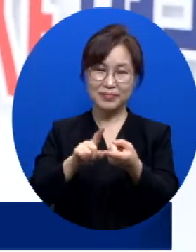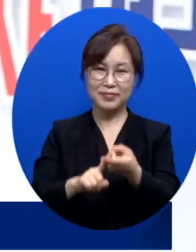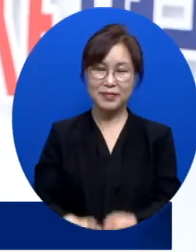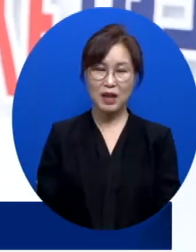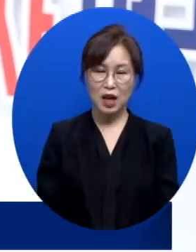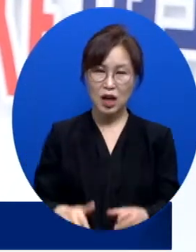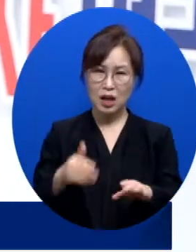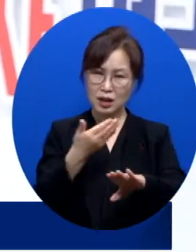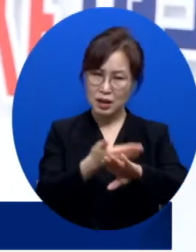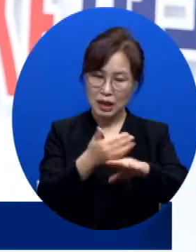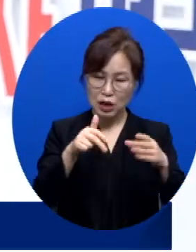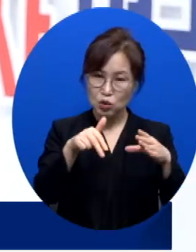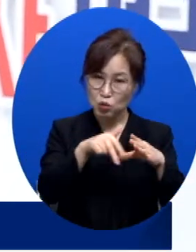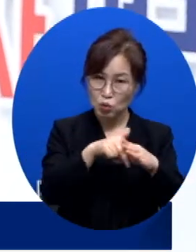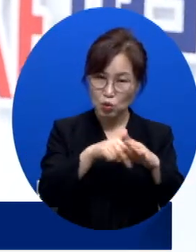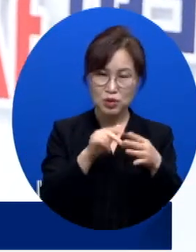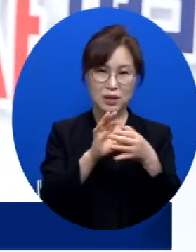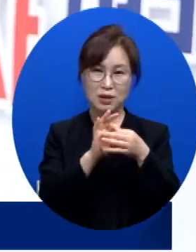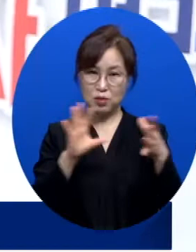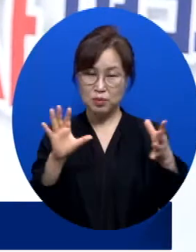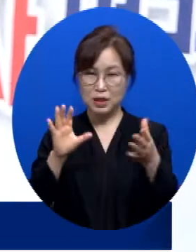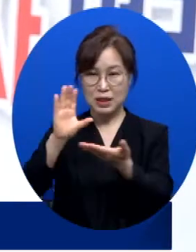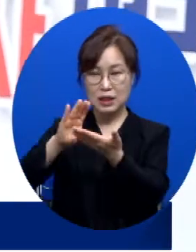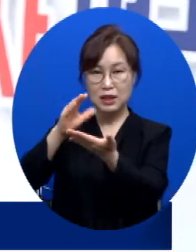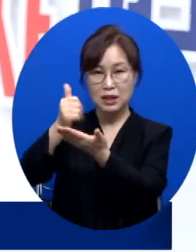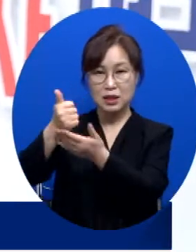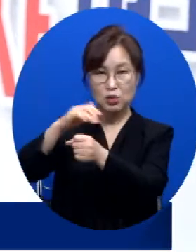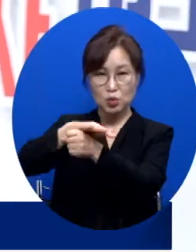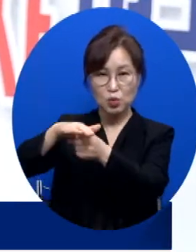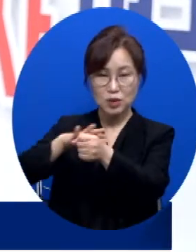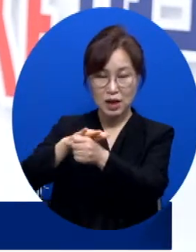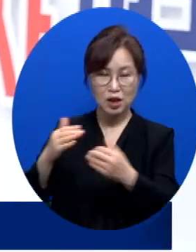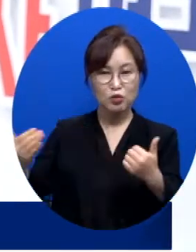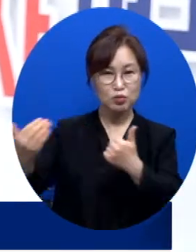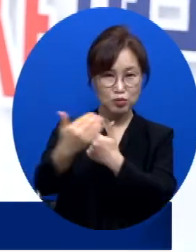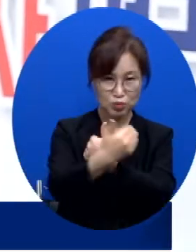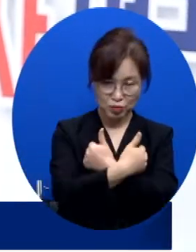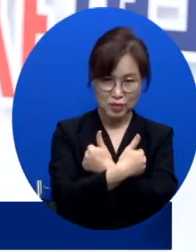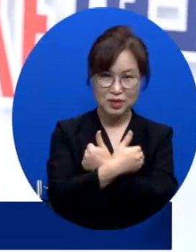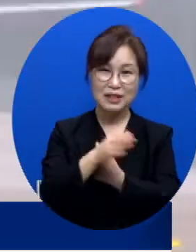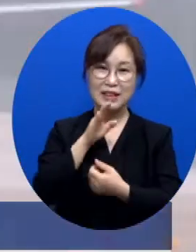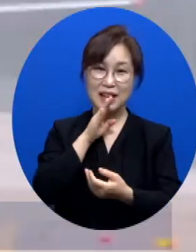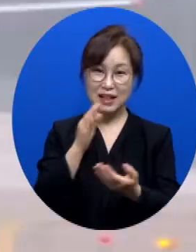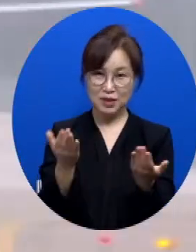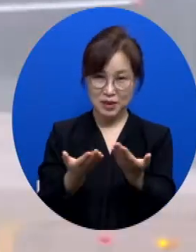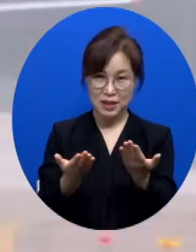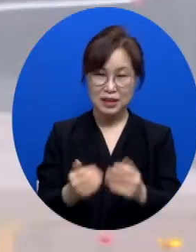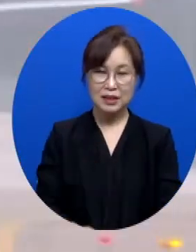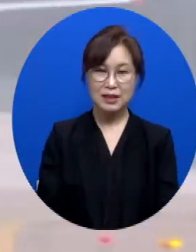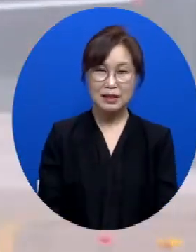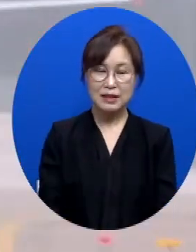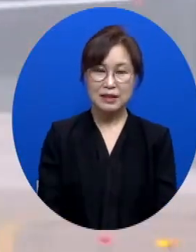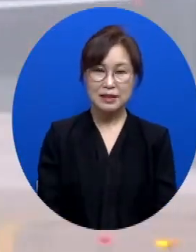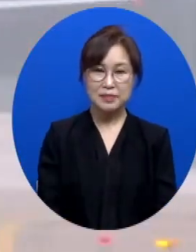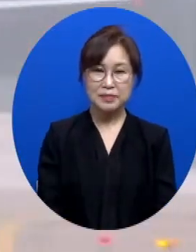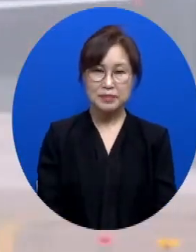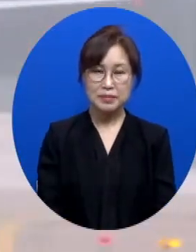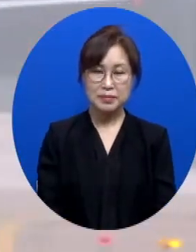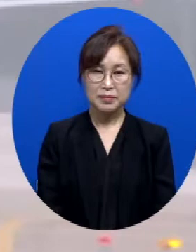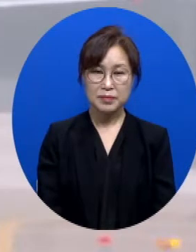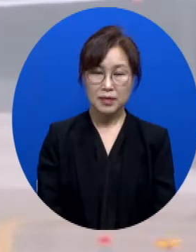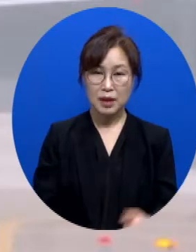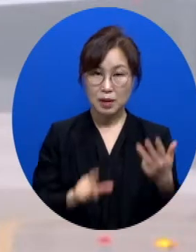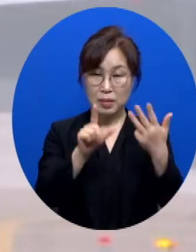종교를 떠나서 그리스도의 사랑으로 품는 것이 저희들이 지금 해야 될 일이라고 생각을 해서 지난 8월